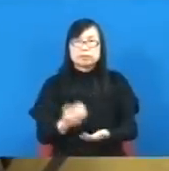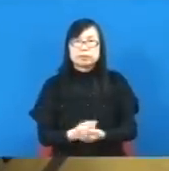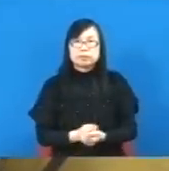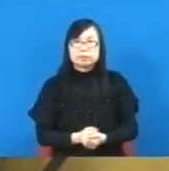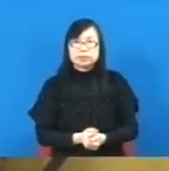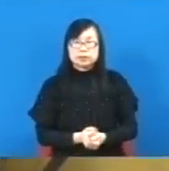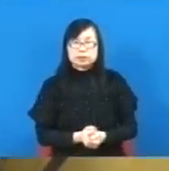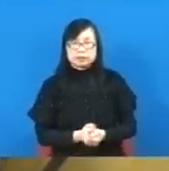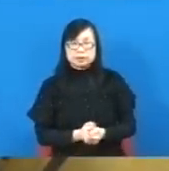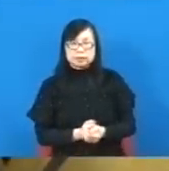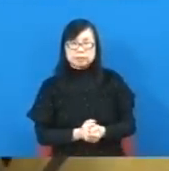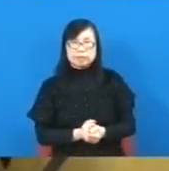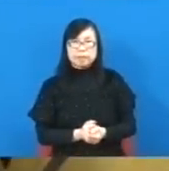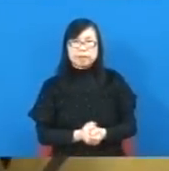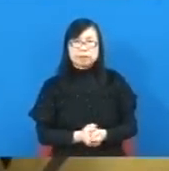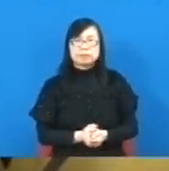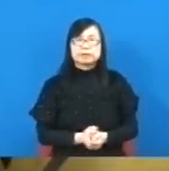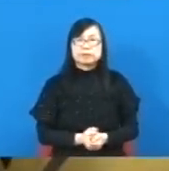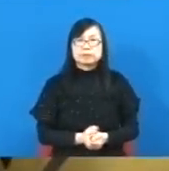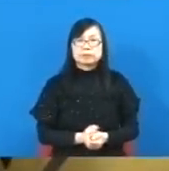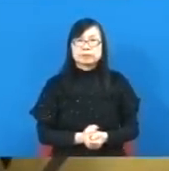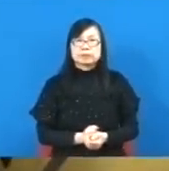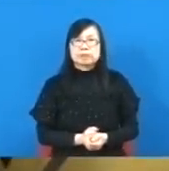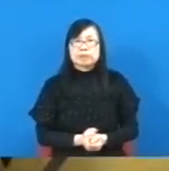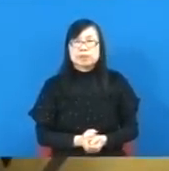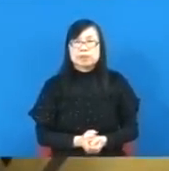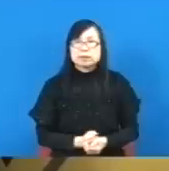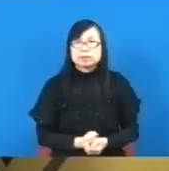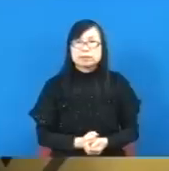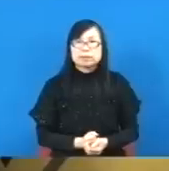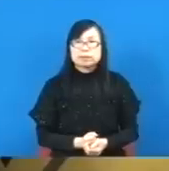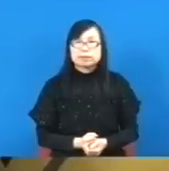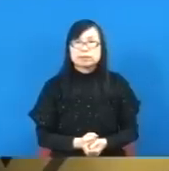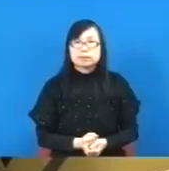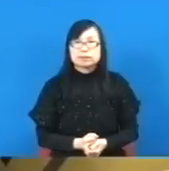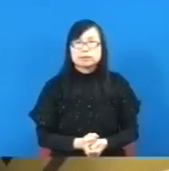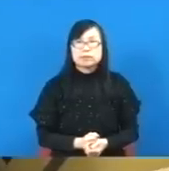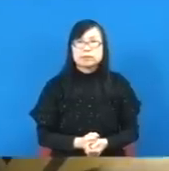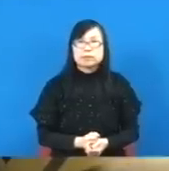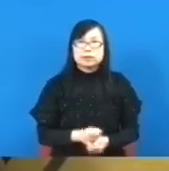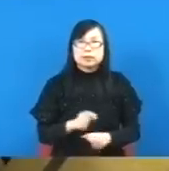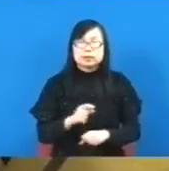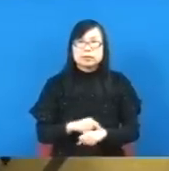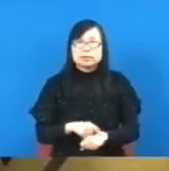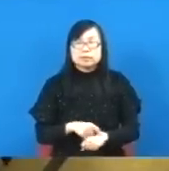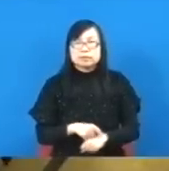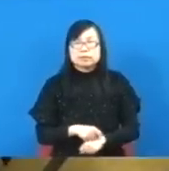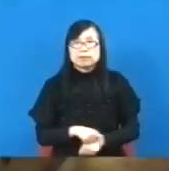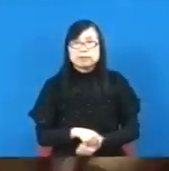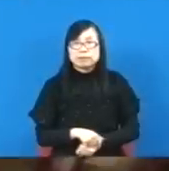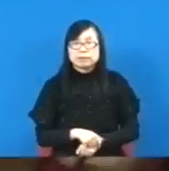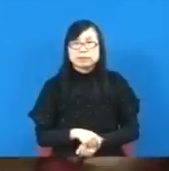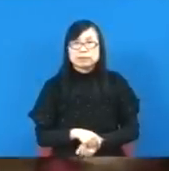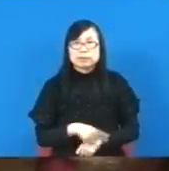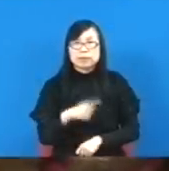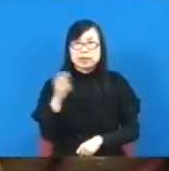咪啊？想唔想比較啊？阿哥係咪啊？嘥時間咁當然嗱，我俾你聽，